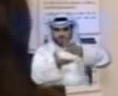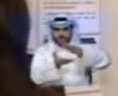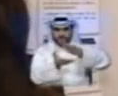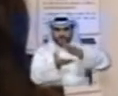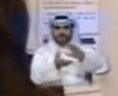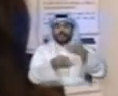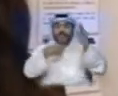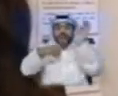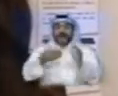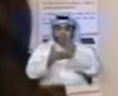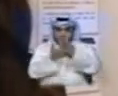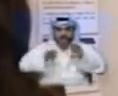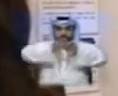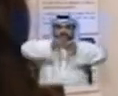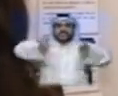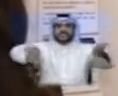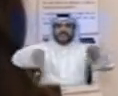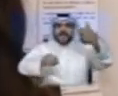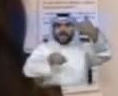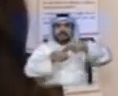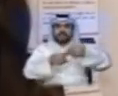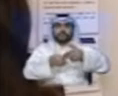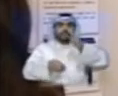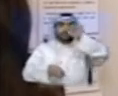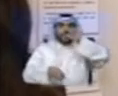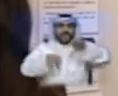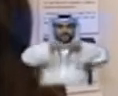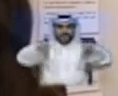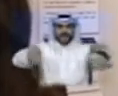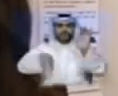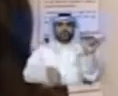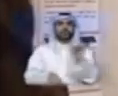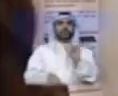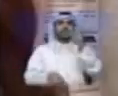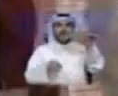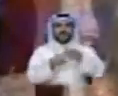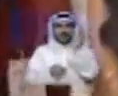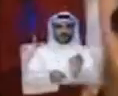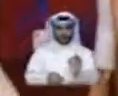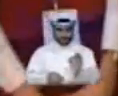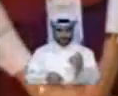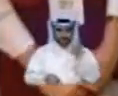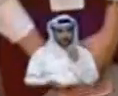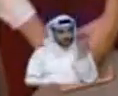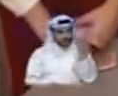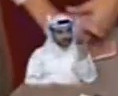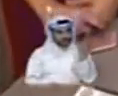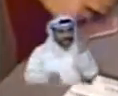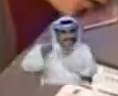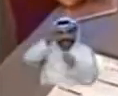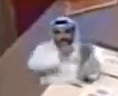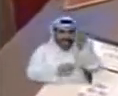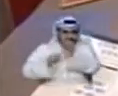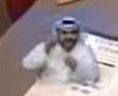الماي لازم نفصله، فلأن تكون في عدة مشاكل فلازم أن نفصل النفط عن الماي، فهذه الغرفة راح نحط